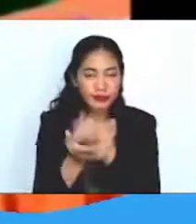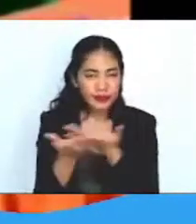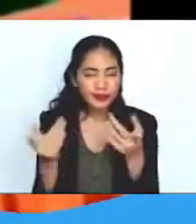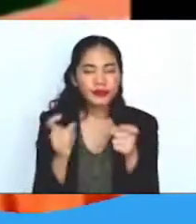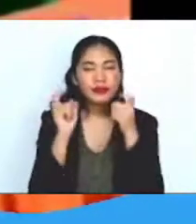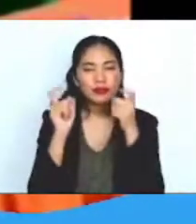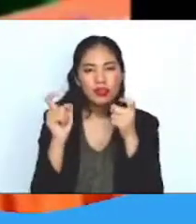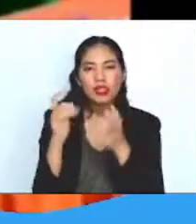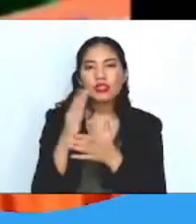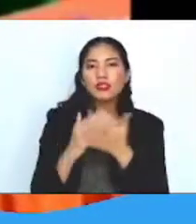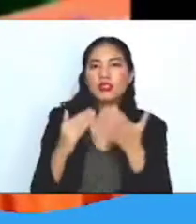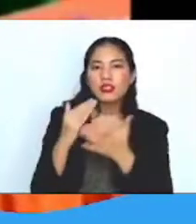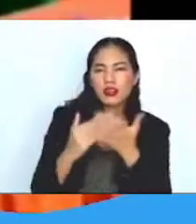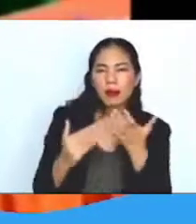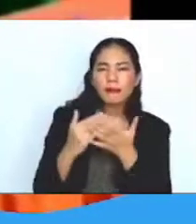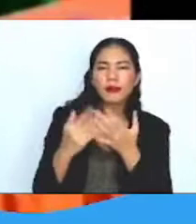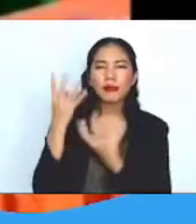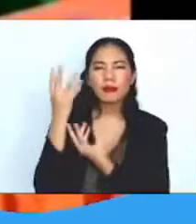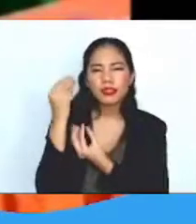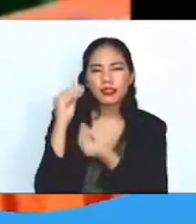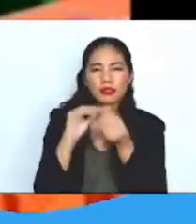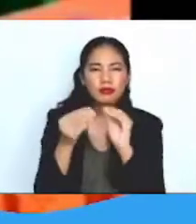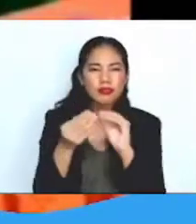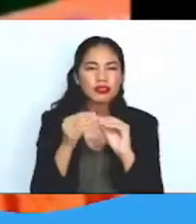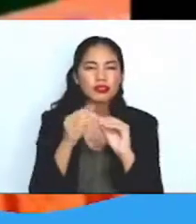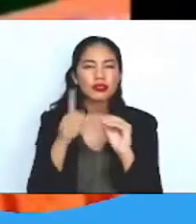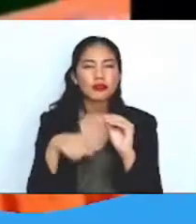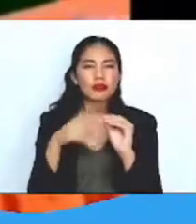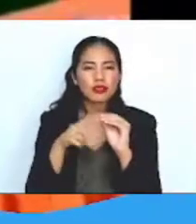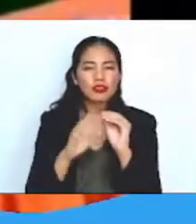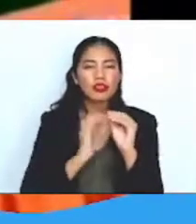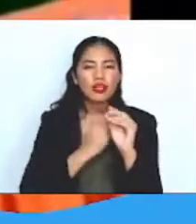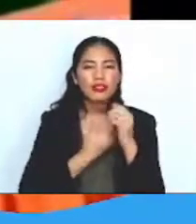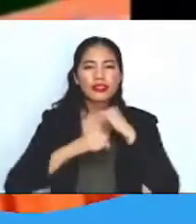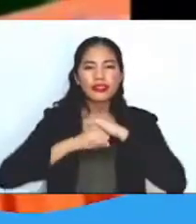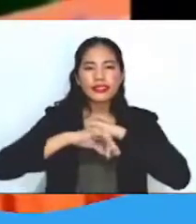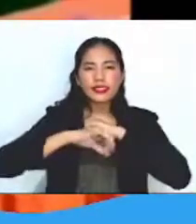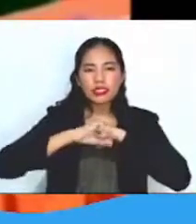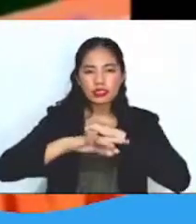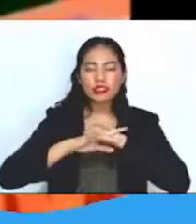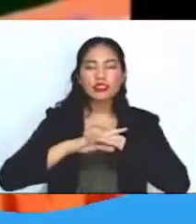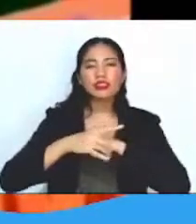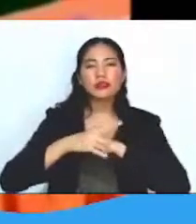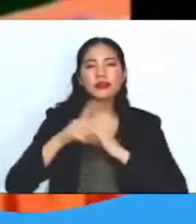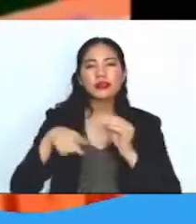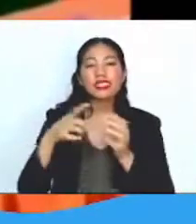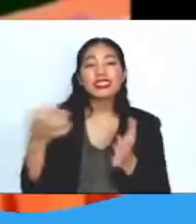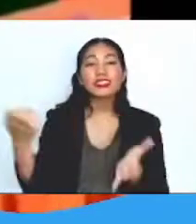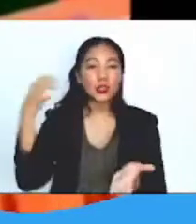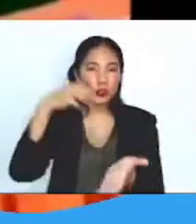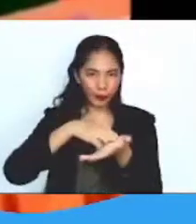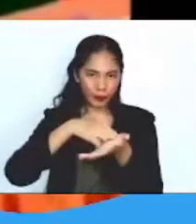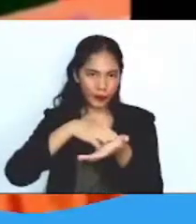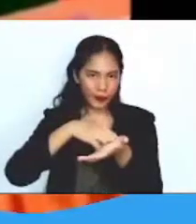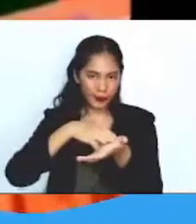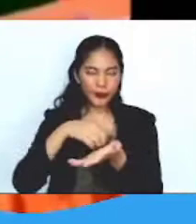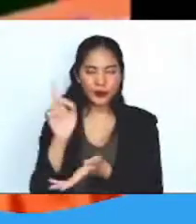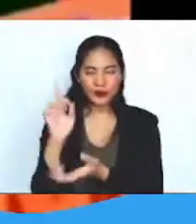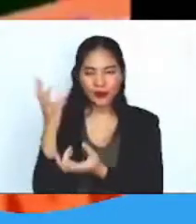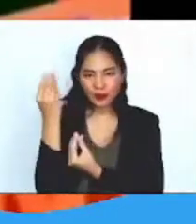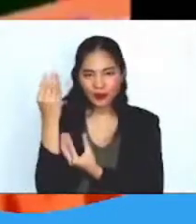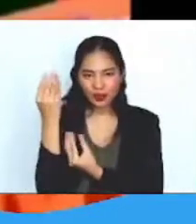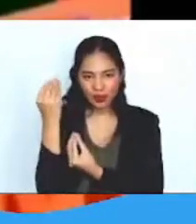to our campaign for enrollment, at lalo na ngayon, nagsisimula na tayo ng unang araw ng